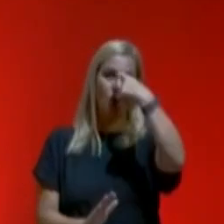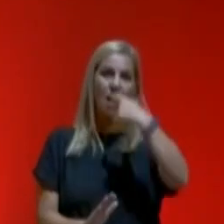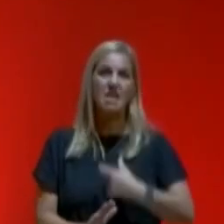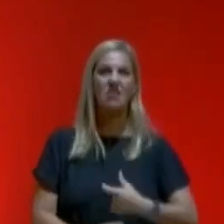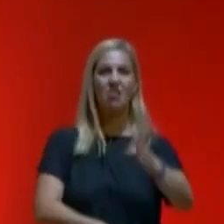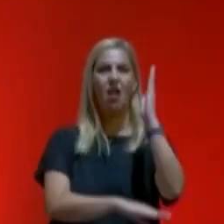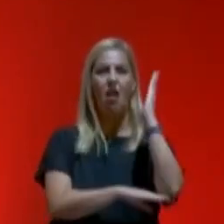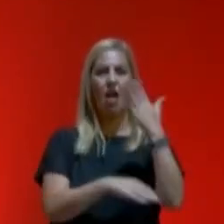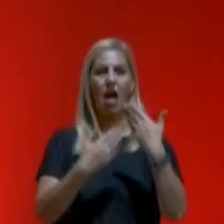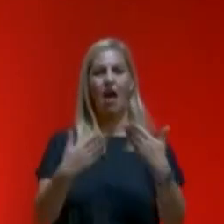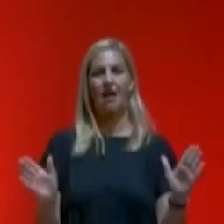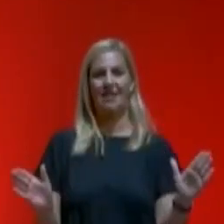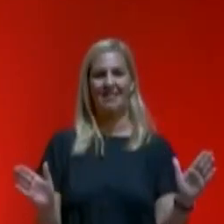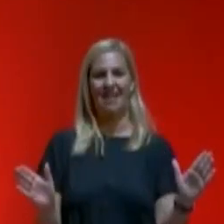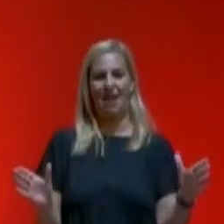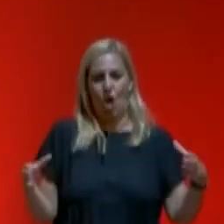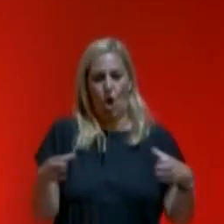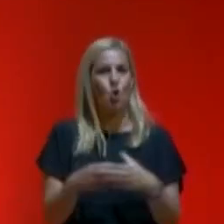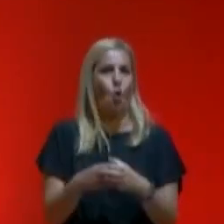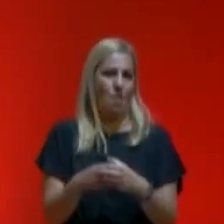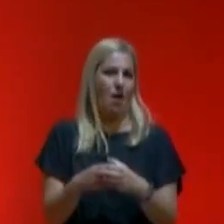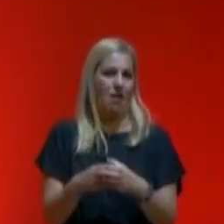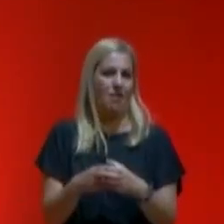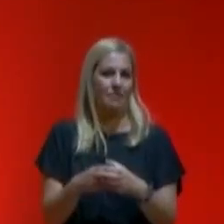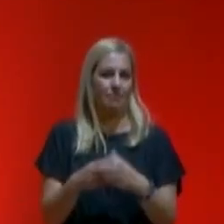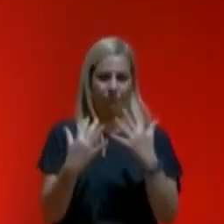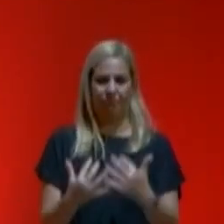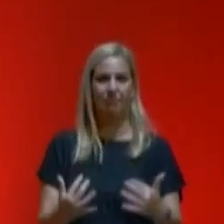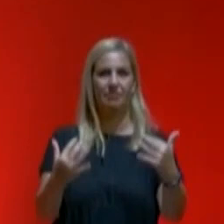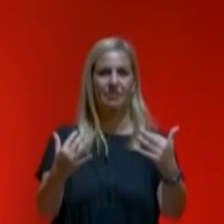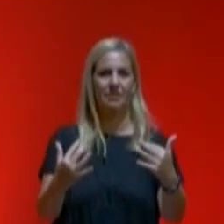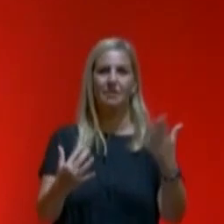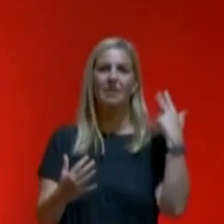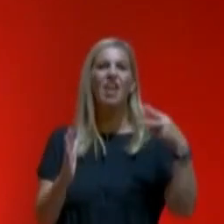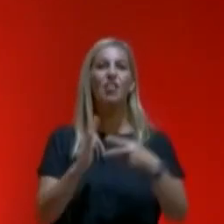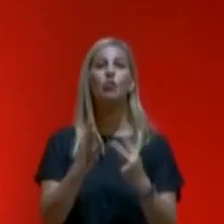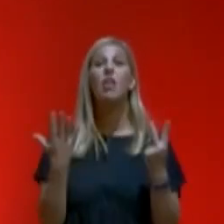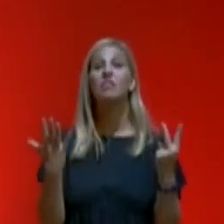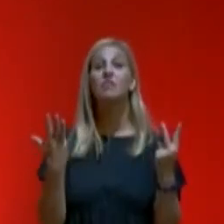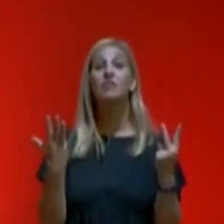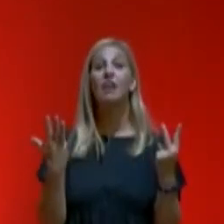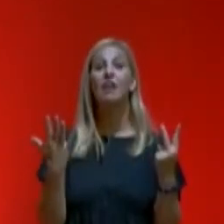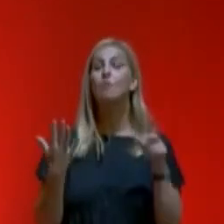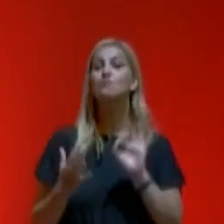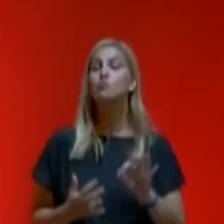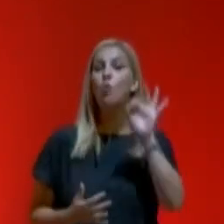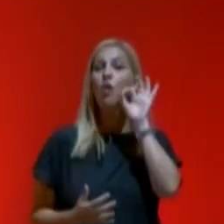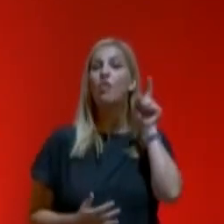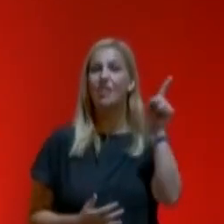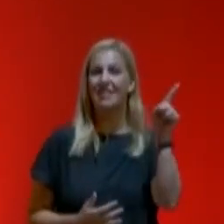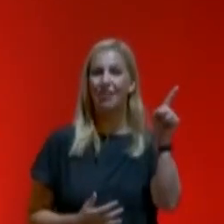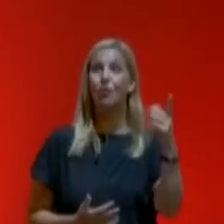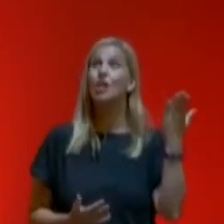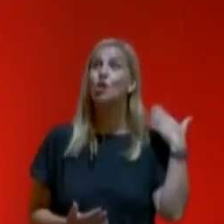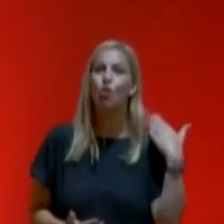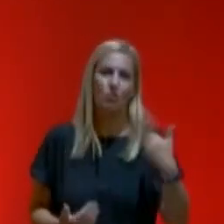μίλησα δημόσια σε κομματική μας διαδικασία. Ήταν το 2007, στη Θεσσαλονίκη των φοιτητικών